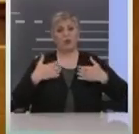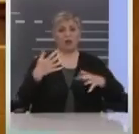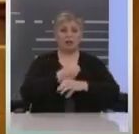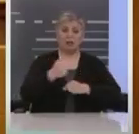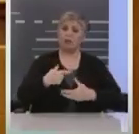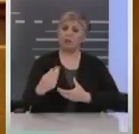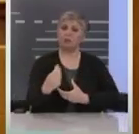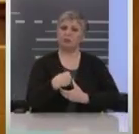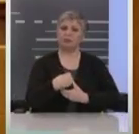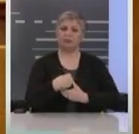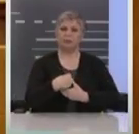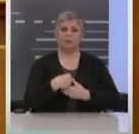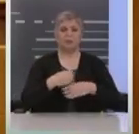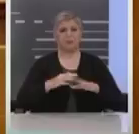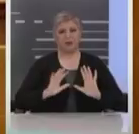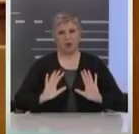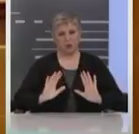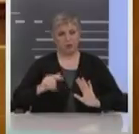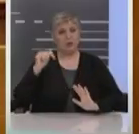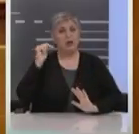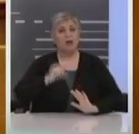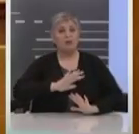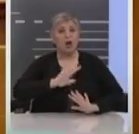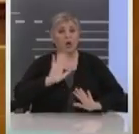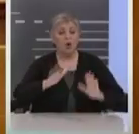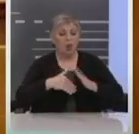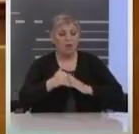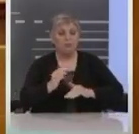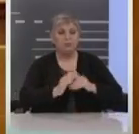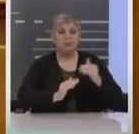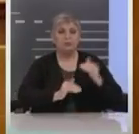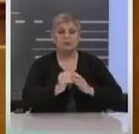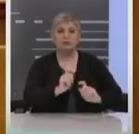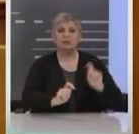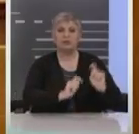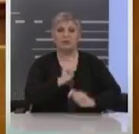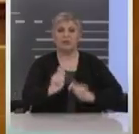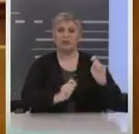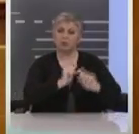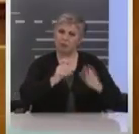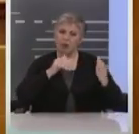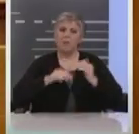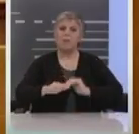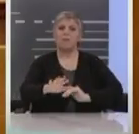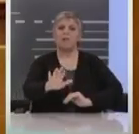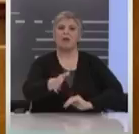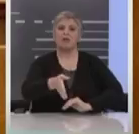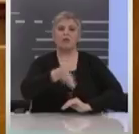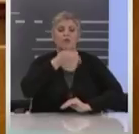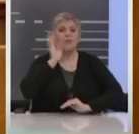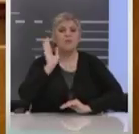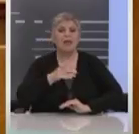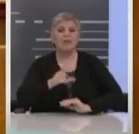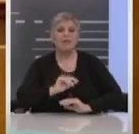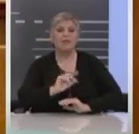Αλλά είναι όμως έργα τα οποία θα μας βοηθήσουν στο μέλλον, τουλάχιστον, να αποφύγουμε παρόμοιες καταστάσεις σαν αυτές